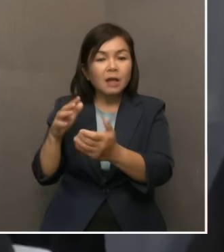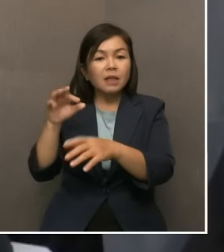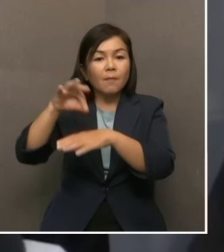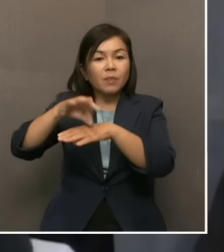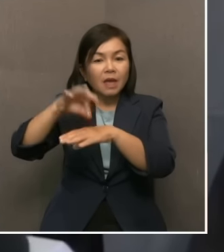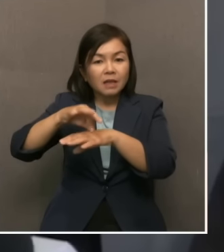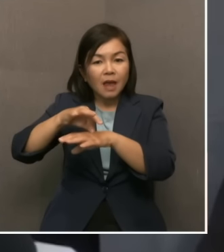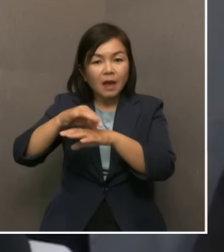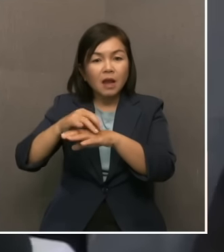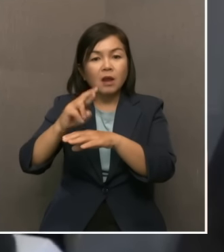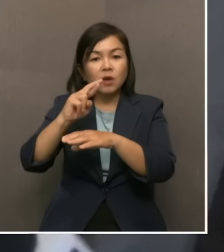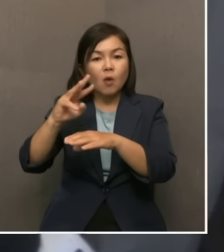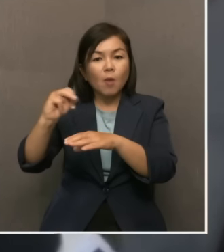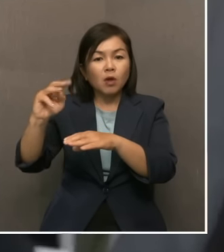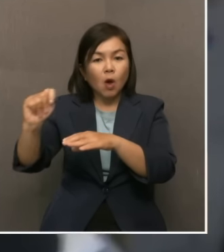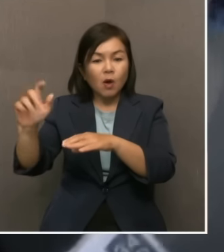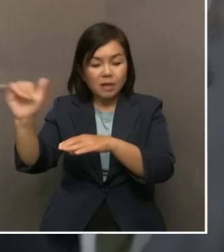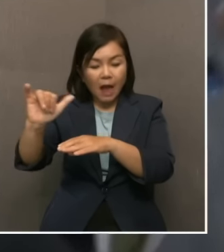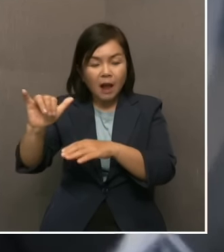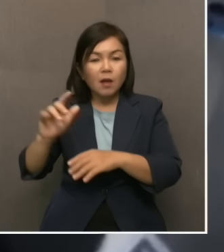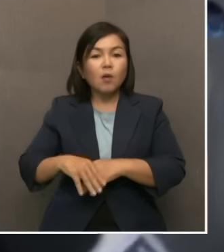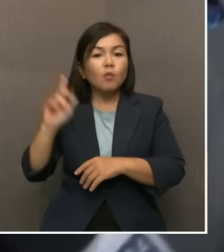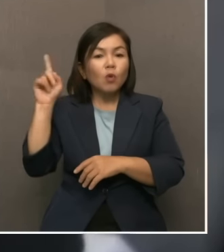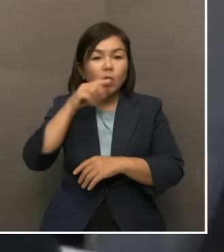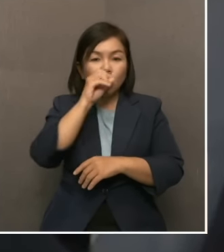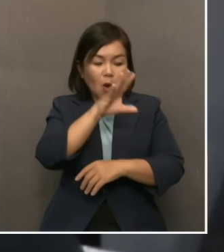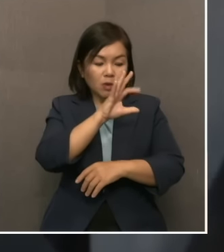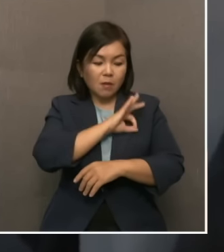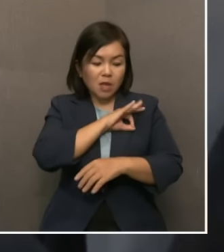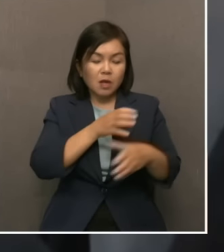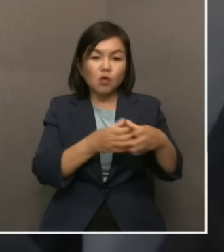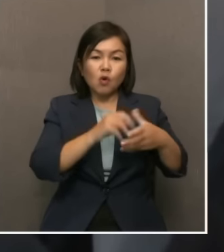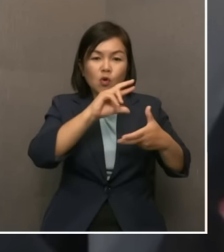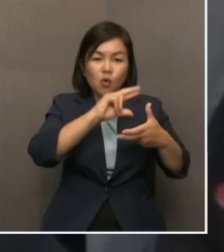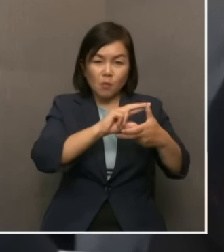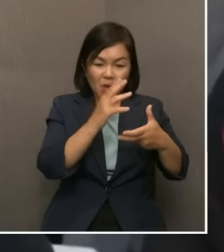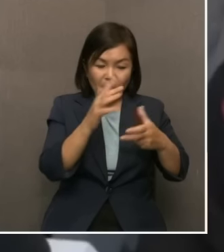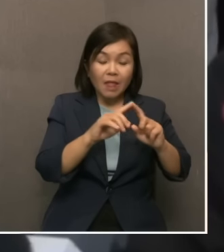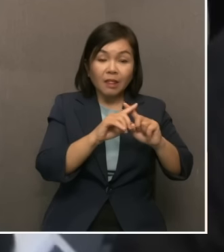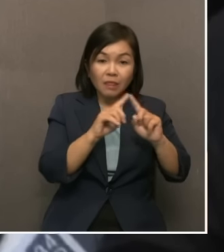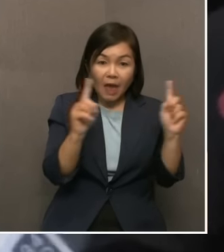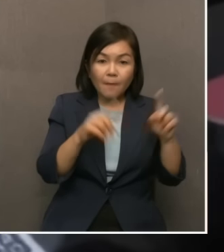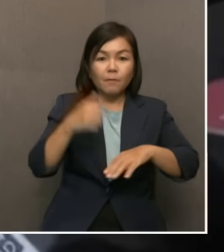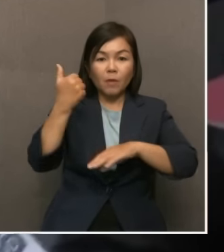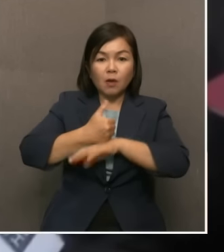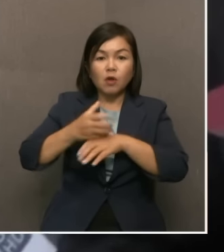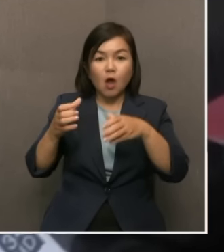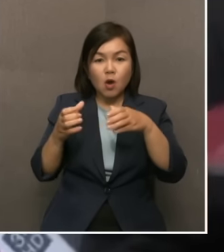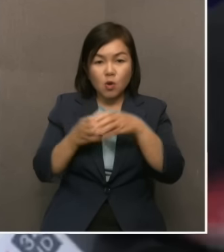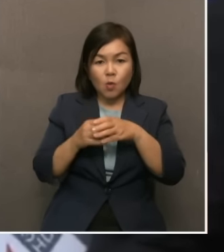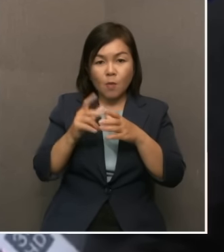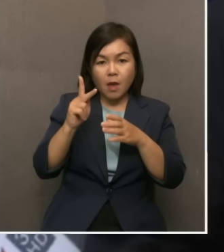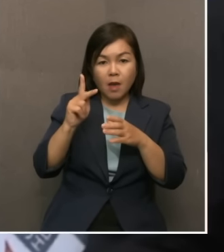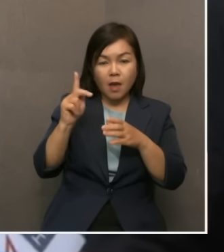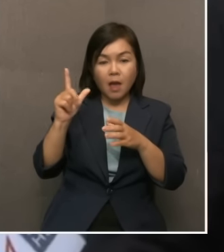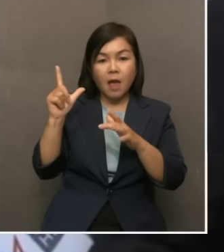แหน่งรัฐมนตรีเพราะนางนฤมลไม่ได้เป็นสมาชิกของพรรคพลังประชารัฐแต่เป็นหัวหน้าพรรคกล้าทำต่างหาก